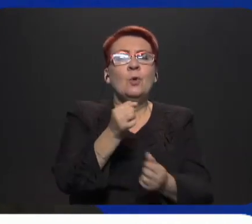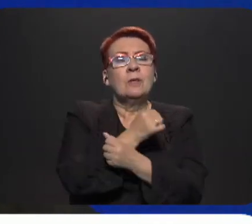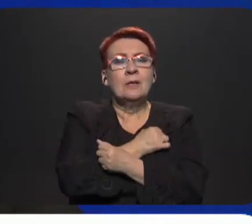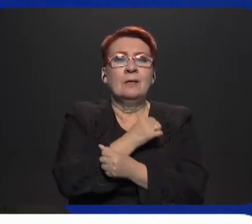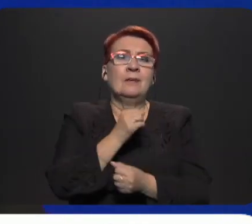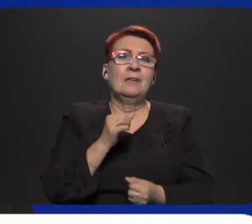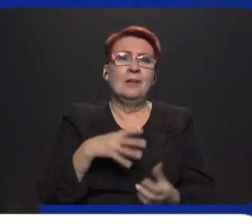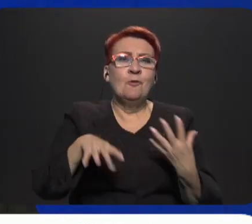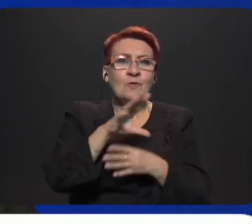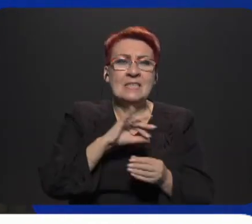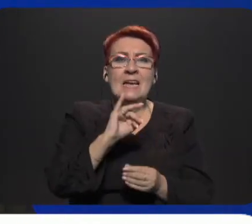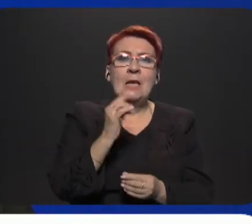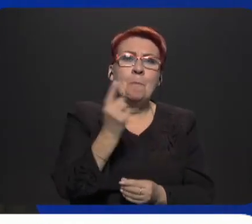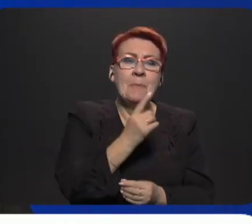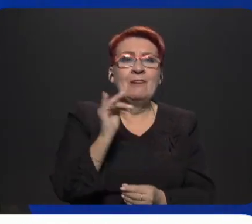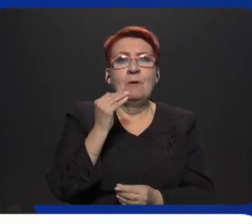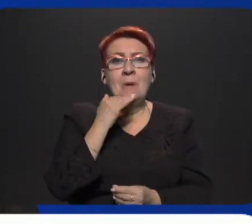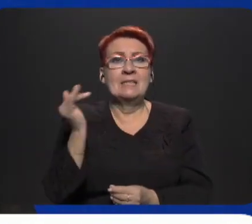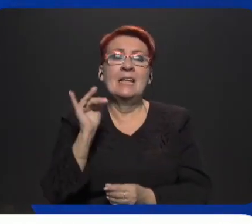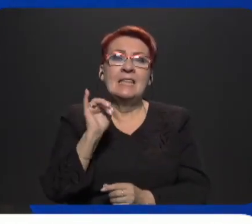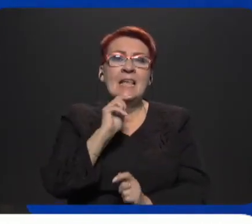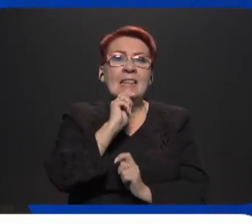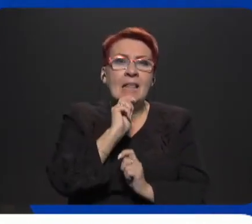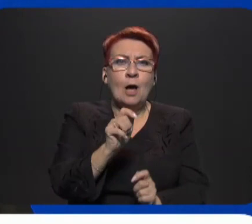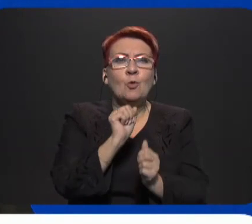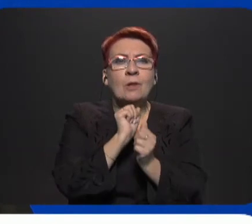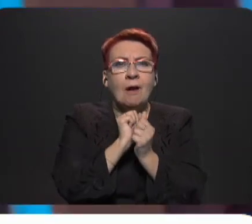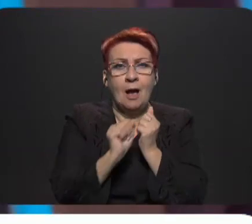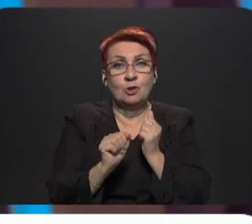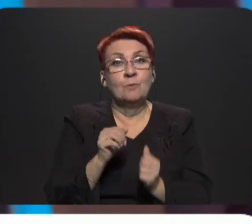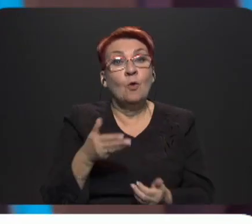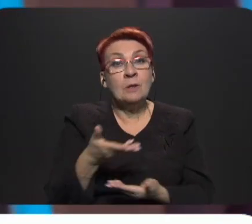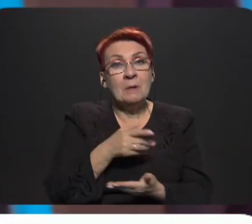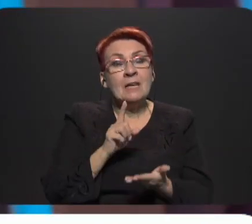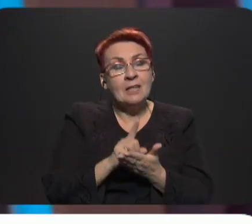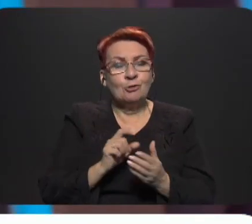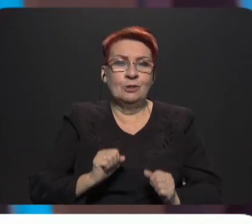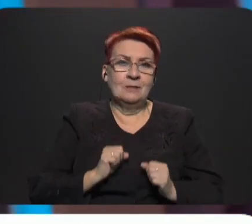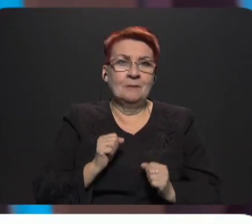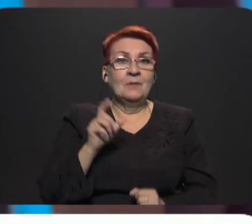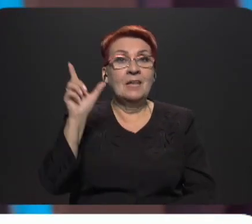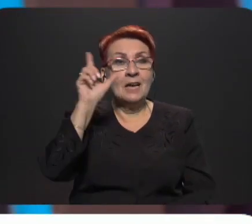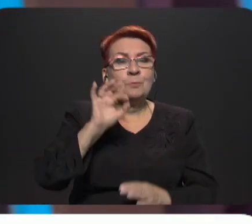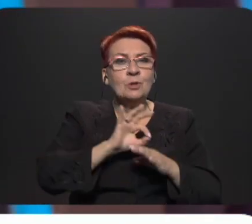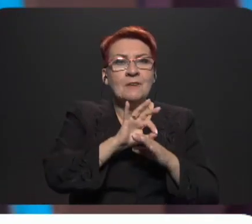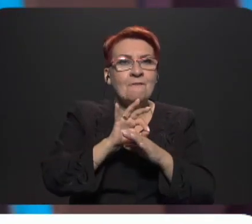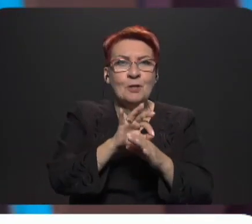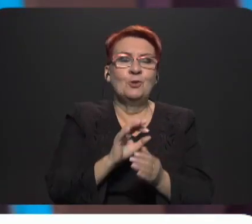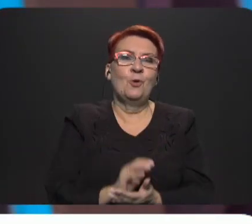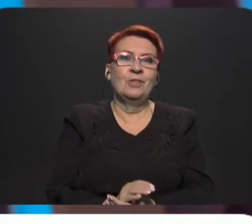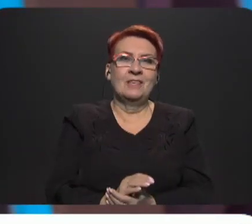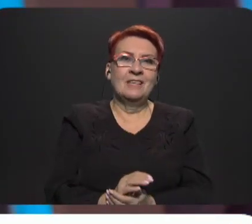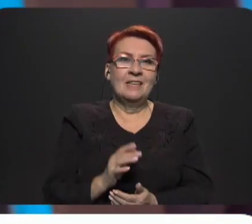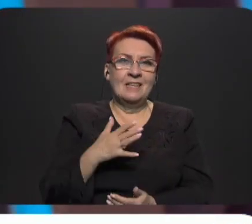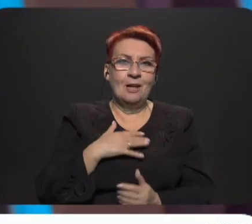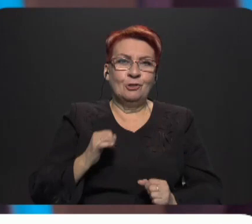одинаково дарует каждого. И вот мы должны стремиться к этому. И Господь видит наше стремление, даст нам